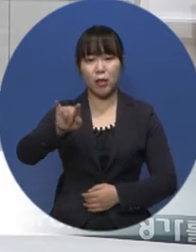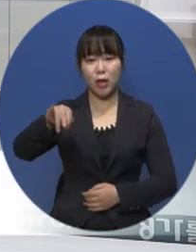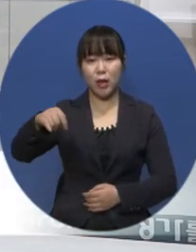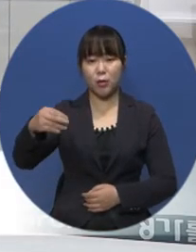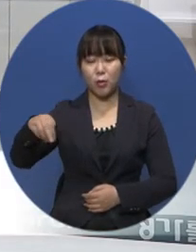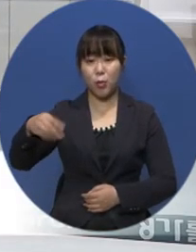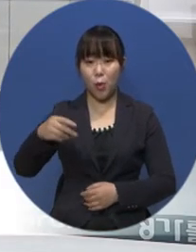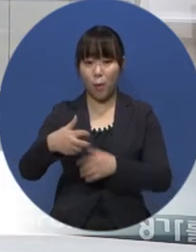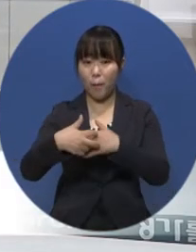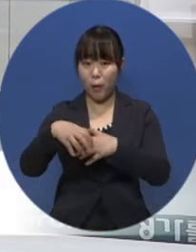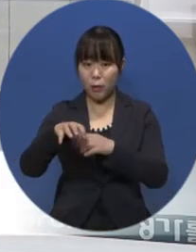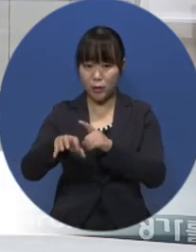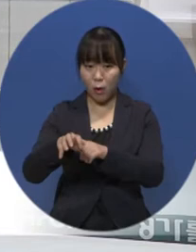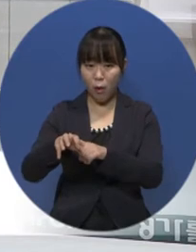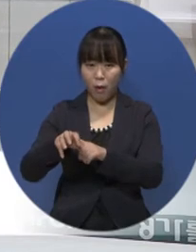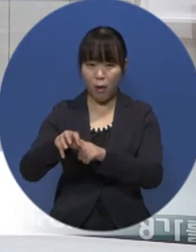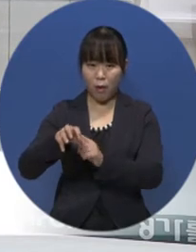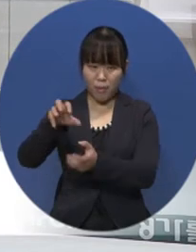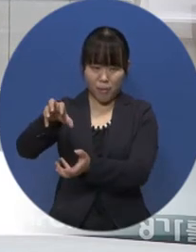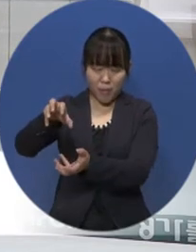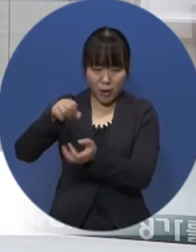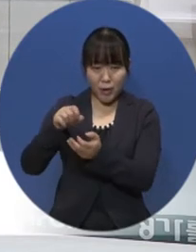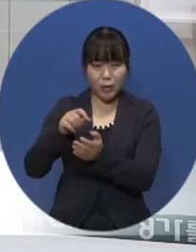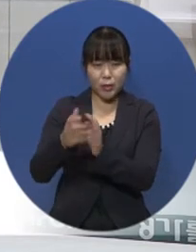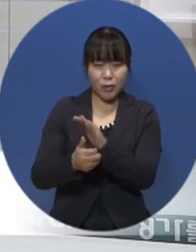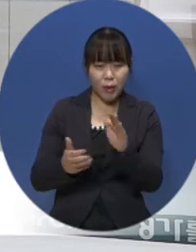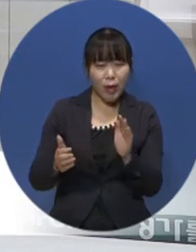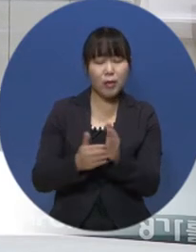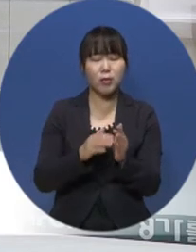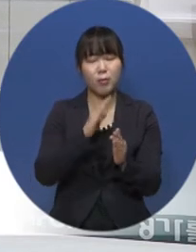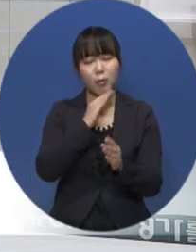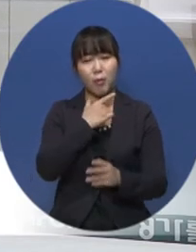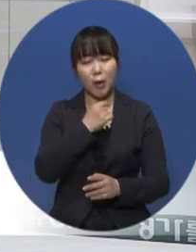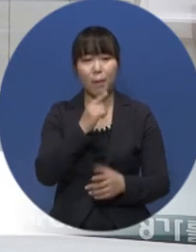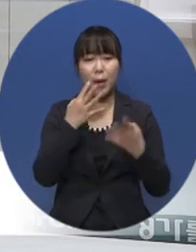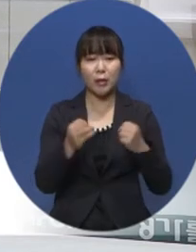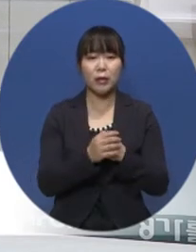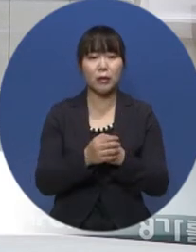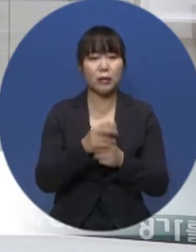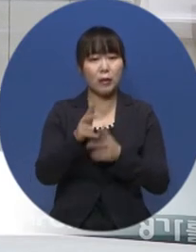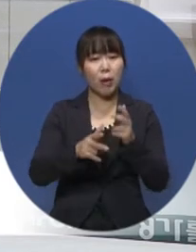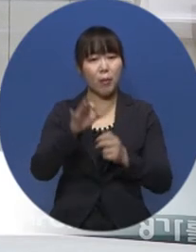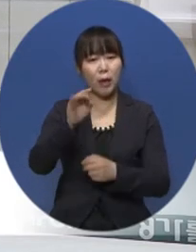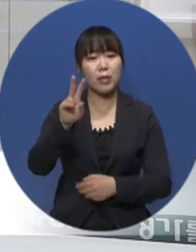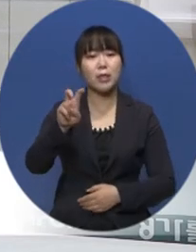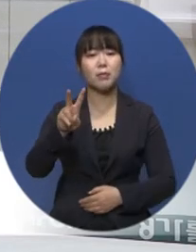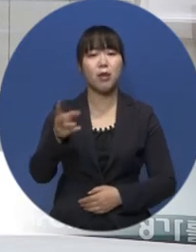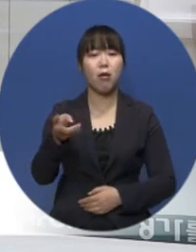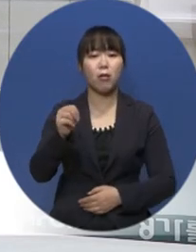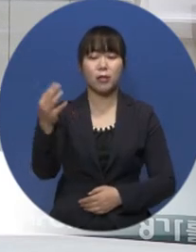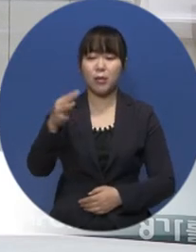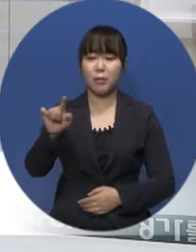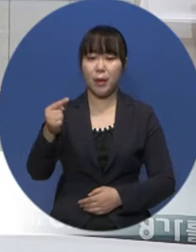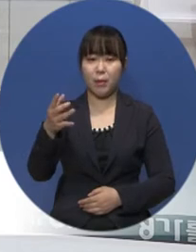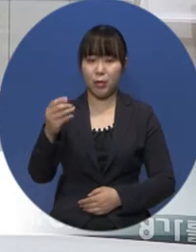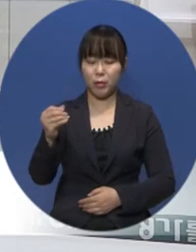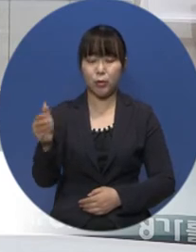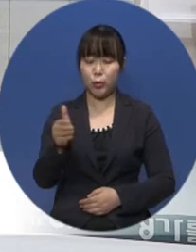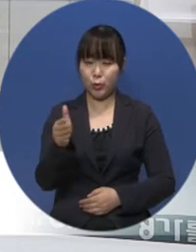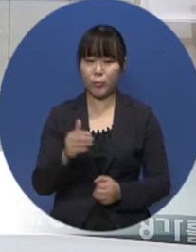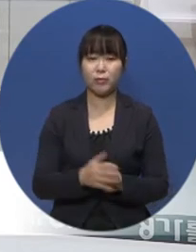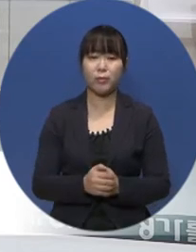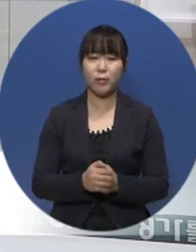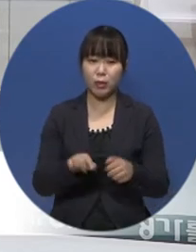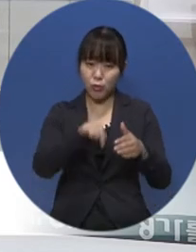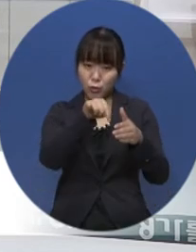전까지 상당히 어려운 점이 많았습니다. 그래서 전체 사업비가 한 22억 4,100만 원 정도 소요가 됐는데